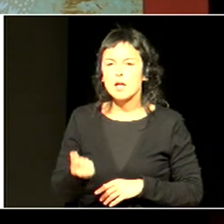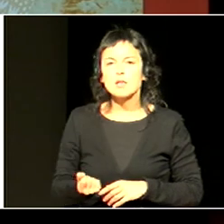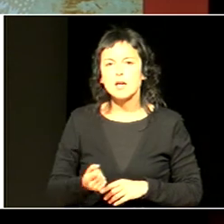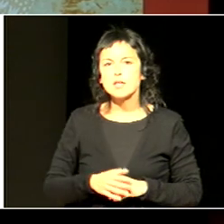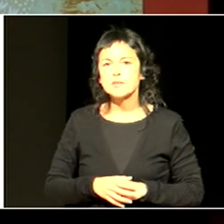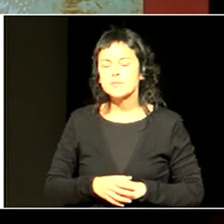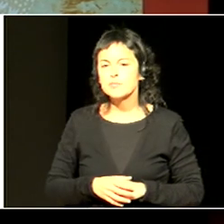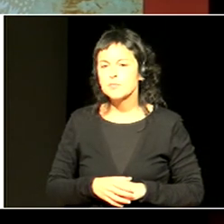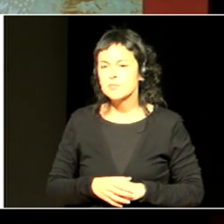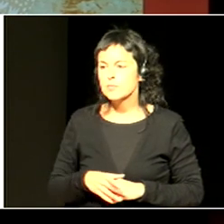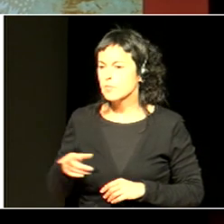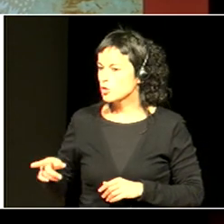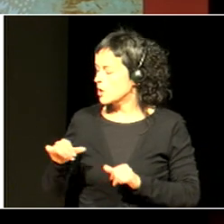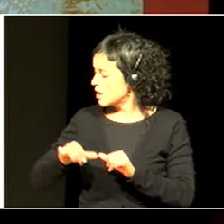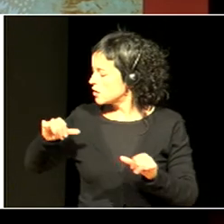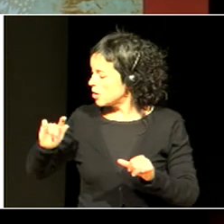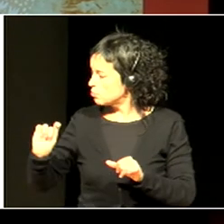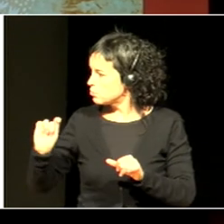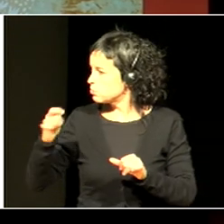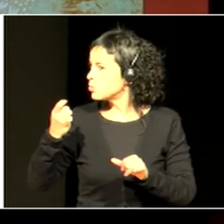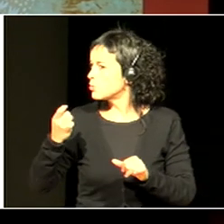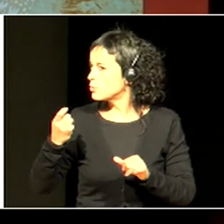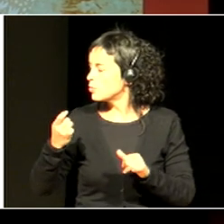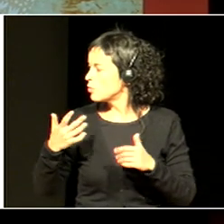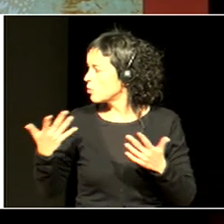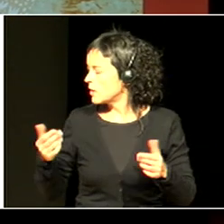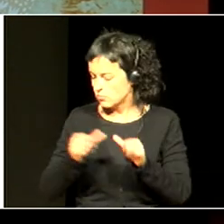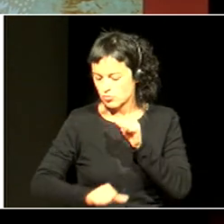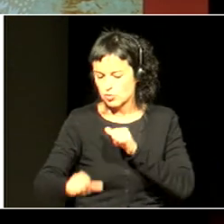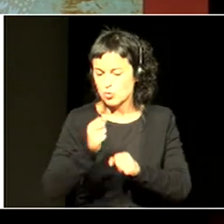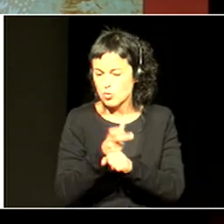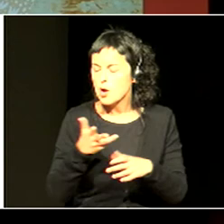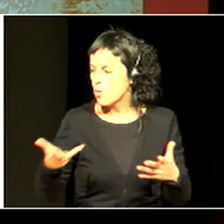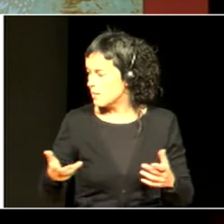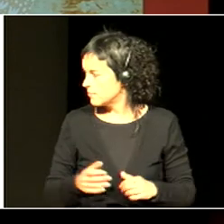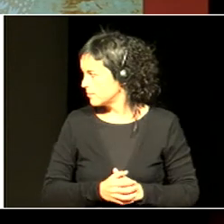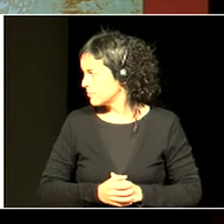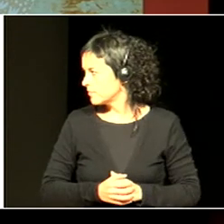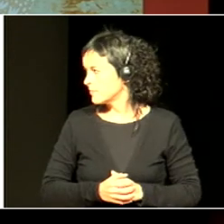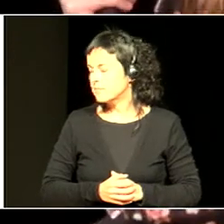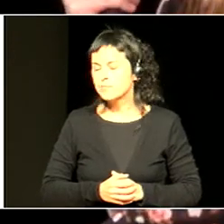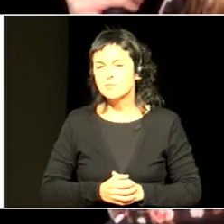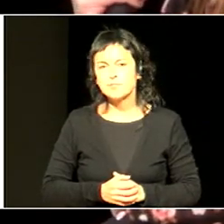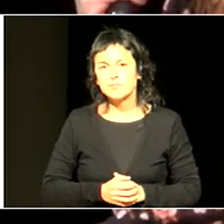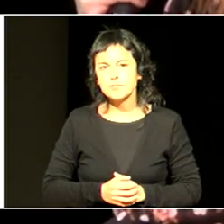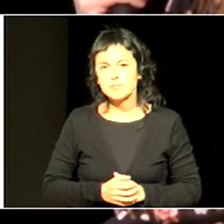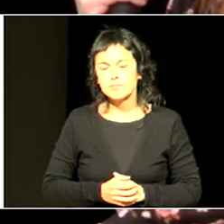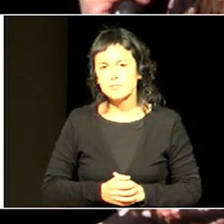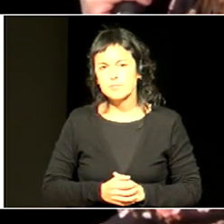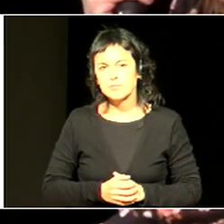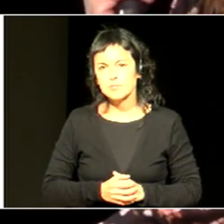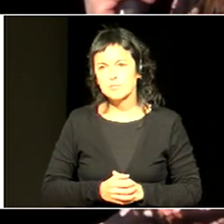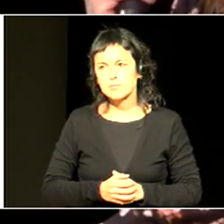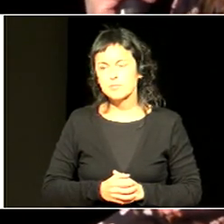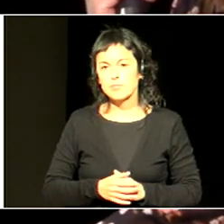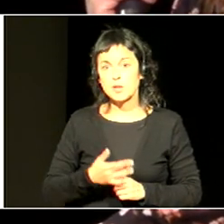zeintzu dira zuen lorpen maila eta zuen urrenkoak? Ba, ez dakitea hasiko